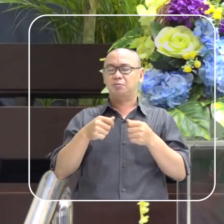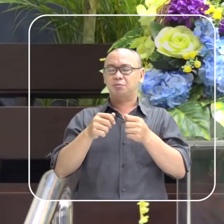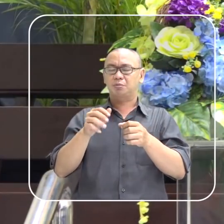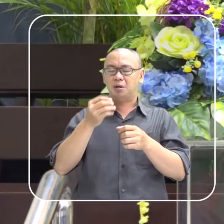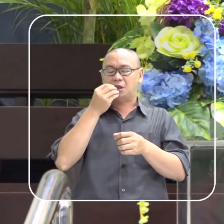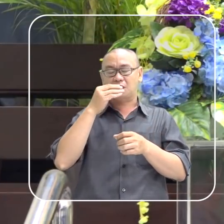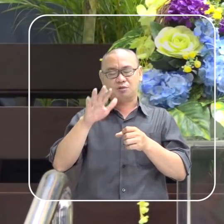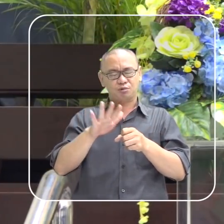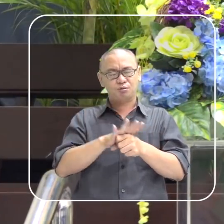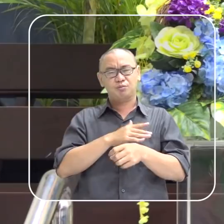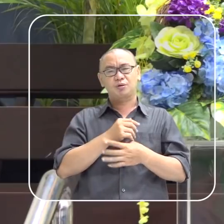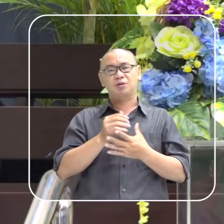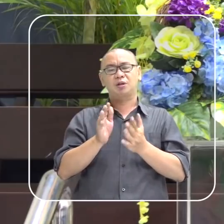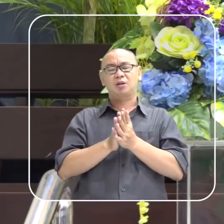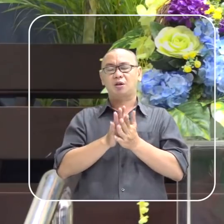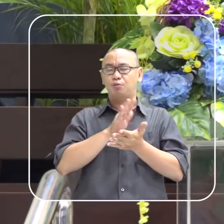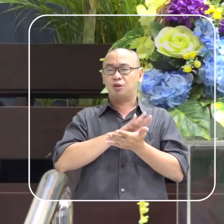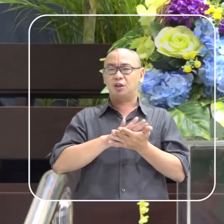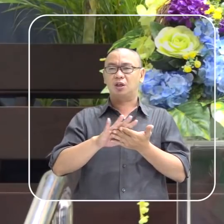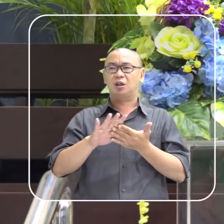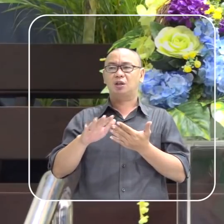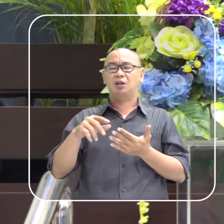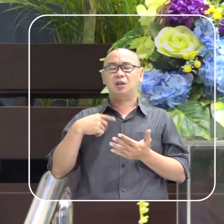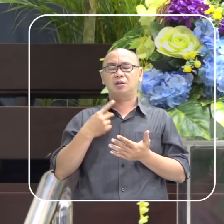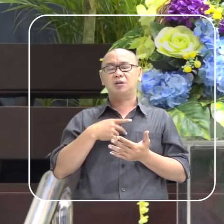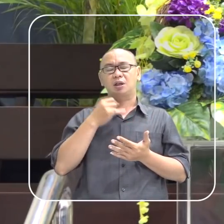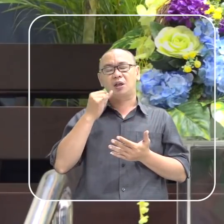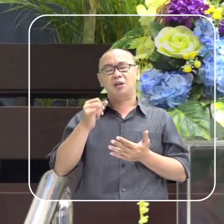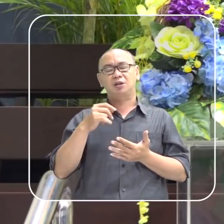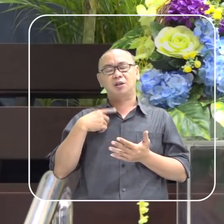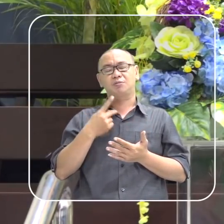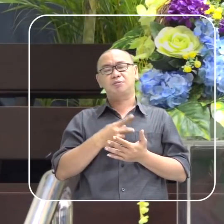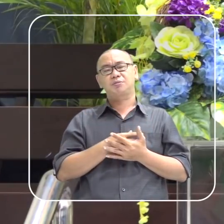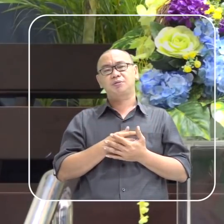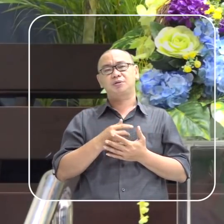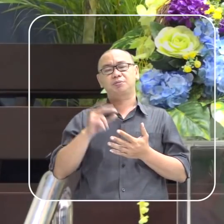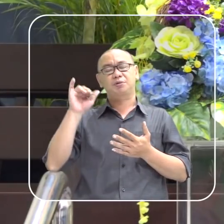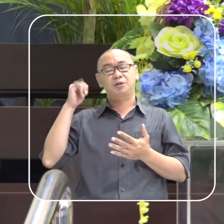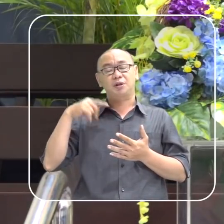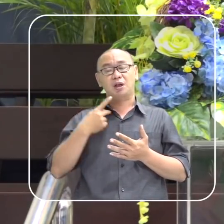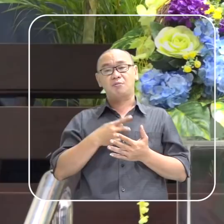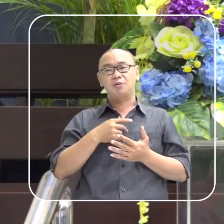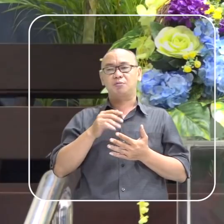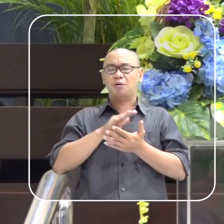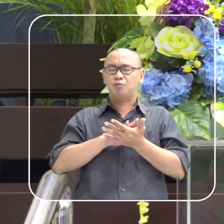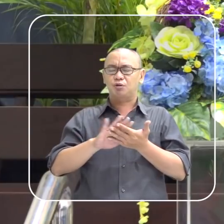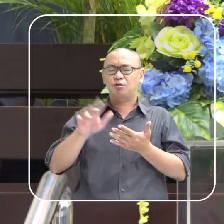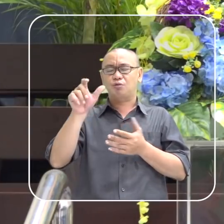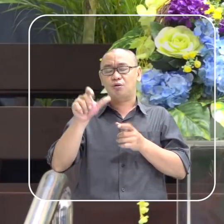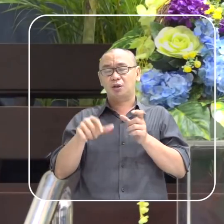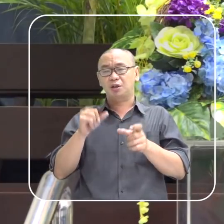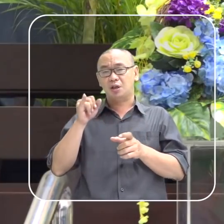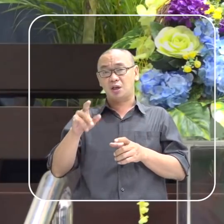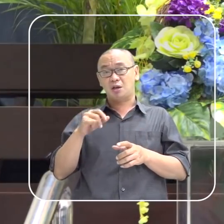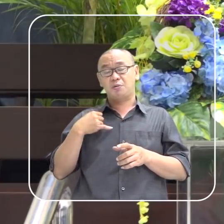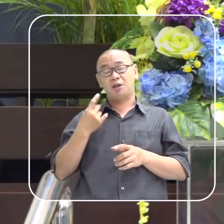yang secukupnya, dan ampunilah kami akan kesalahan kami, seperti kami juga mengampuni orang yang bersalah kepada